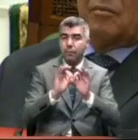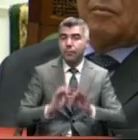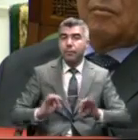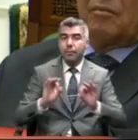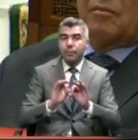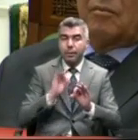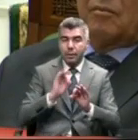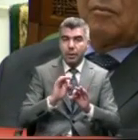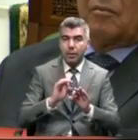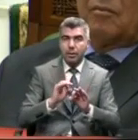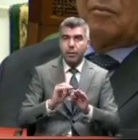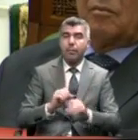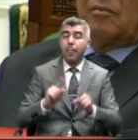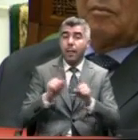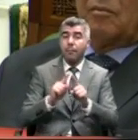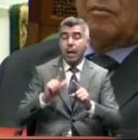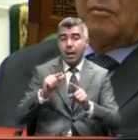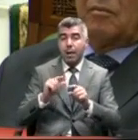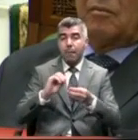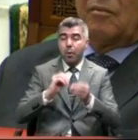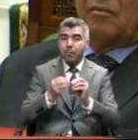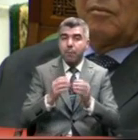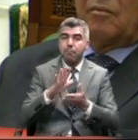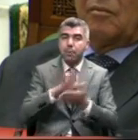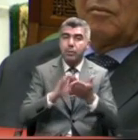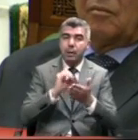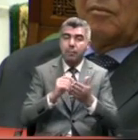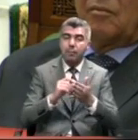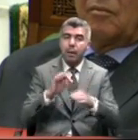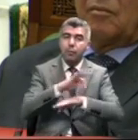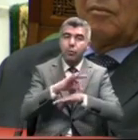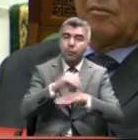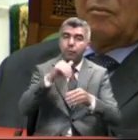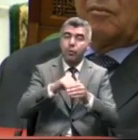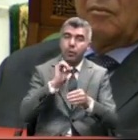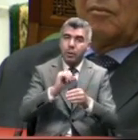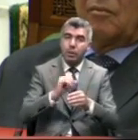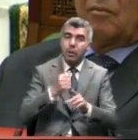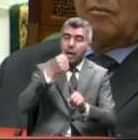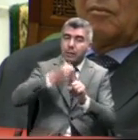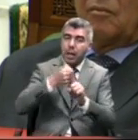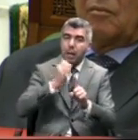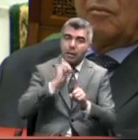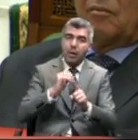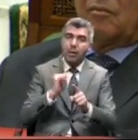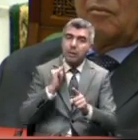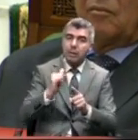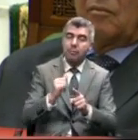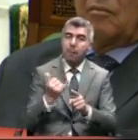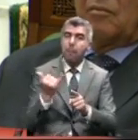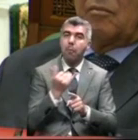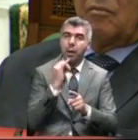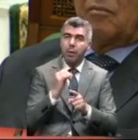مقاصه مغلفه كاينه اشكاليه ديال الاستدامه الماليه ديال هذا الصندوق نعم باشرا للاصلاح ولكن خصنا نمشيو بسرعه قصوى